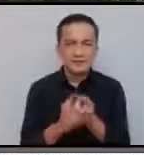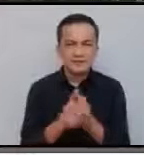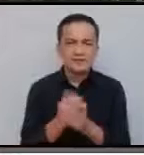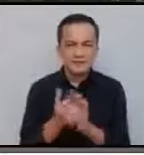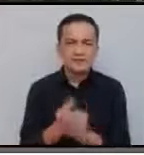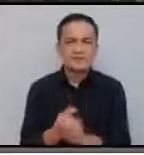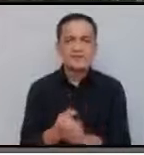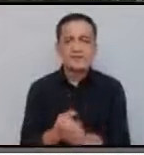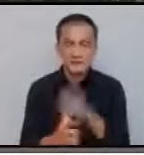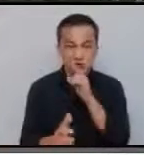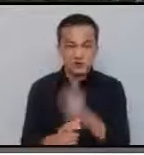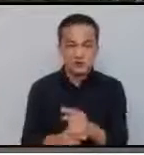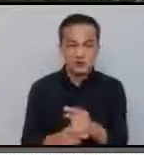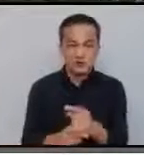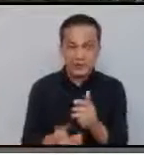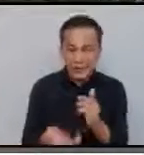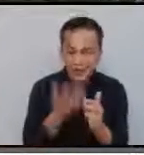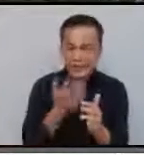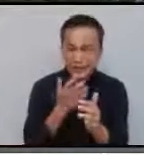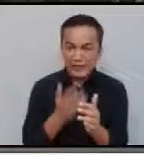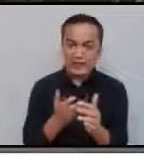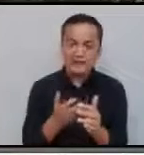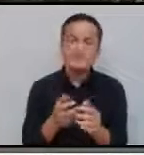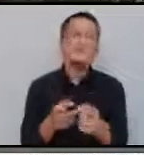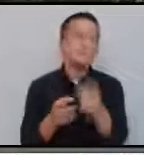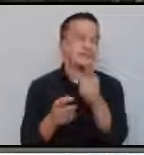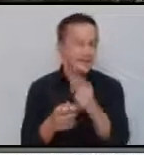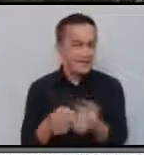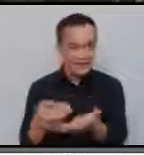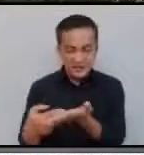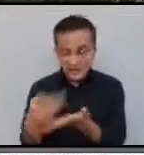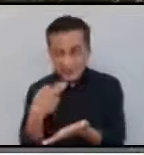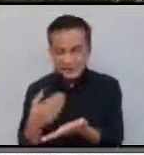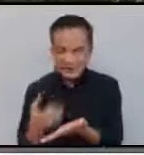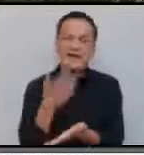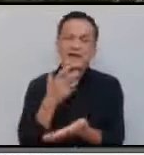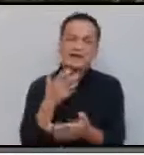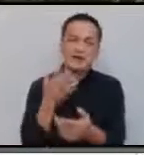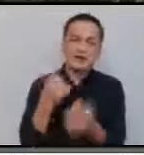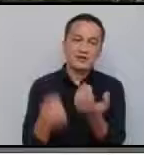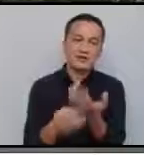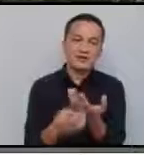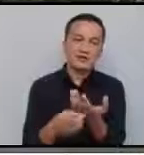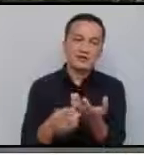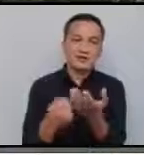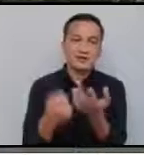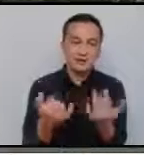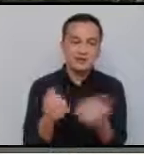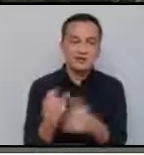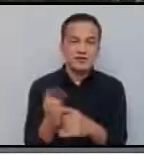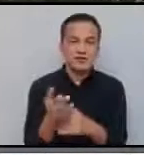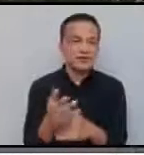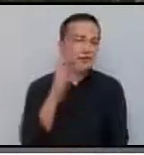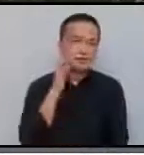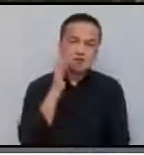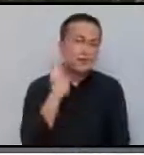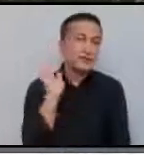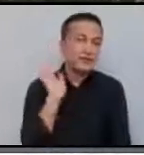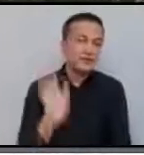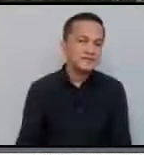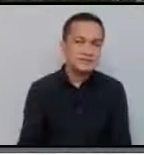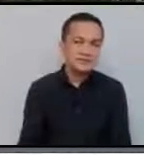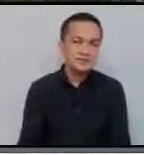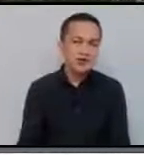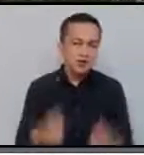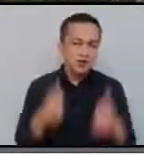Talagang mapapadami ka ng kain at kanin dahil sa ating nilutong dish this morning. Naku, napakasarap at again, masustansya